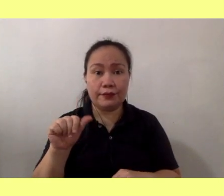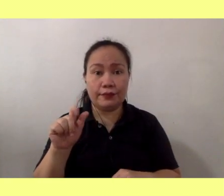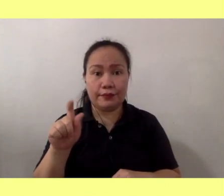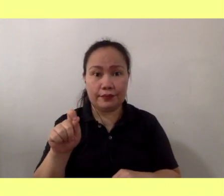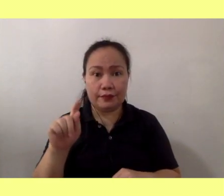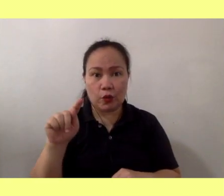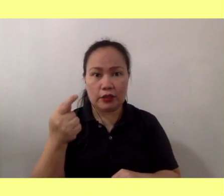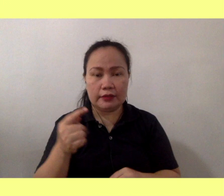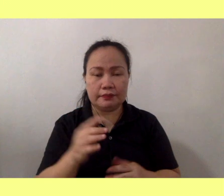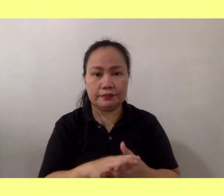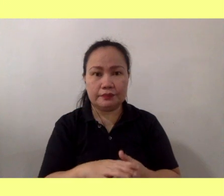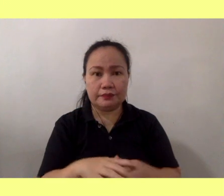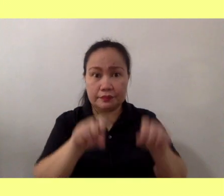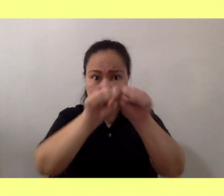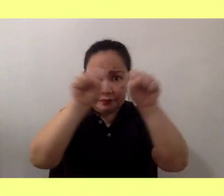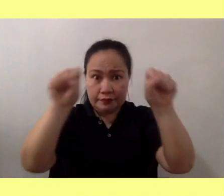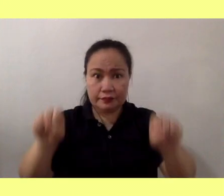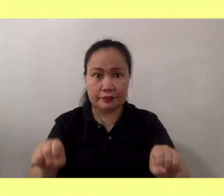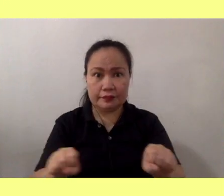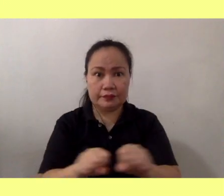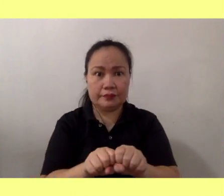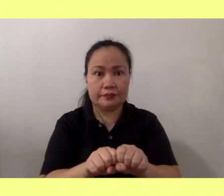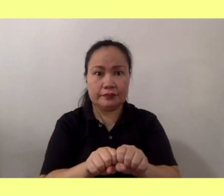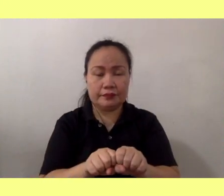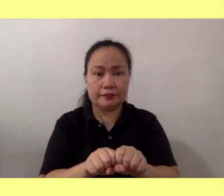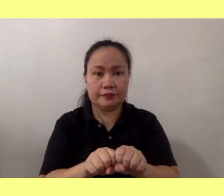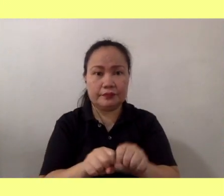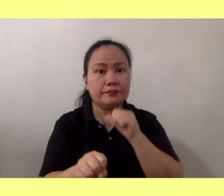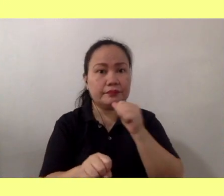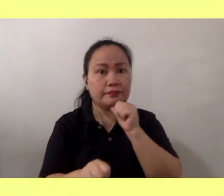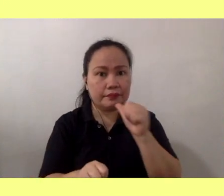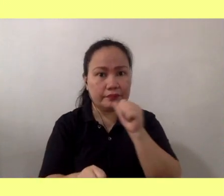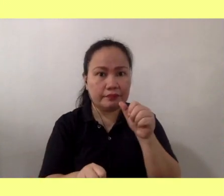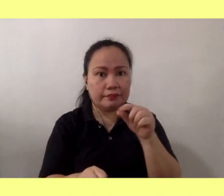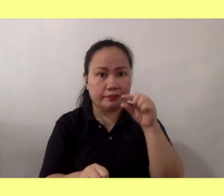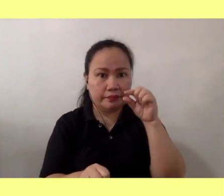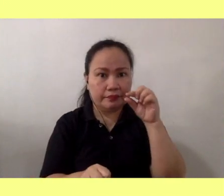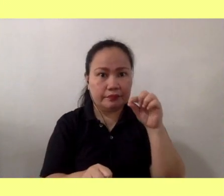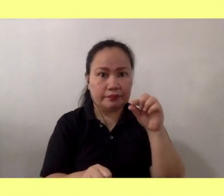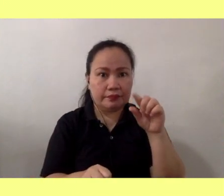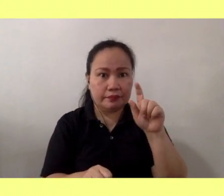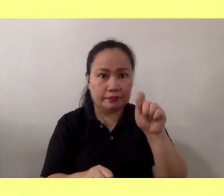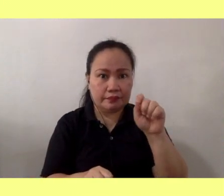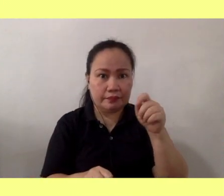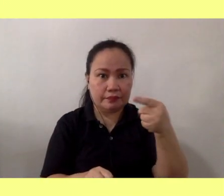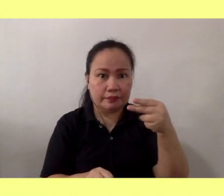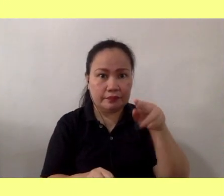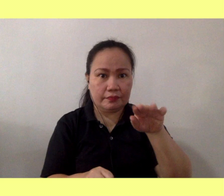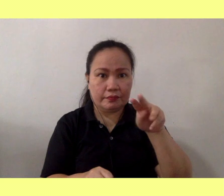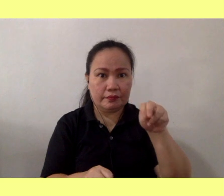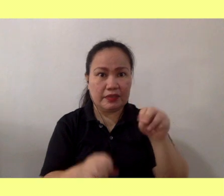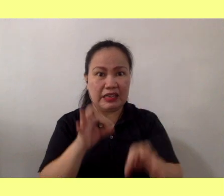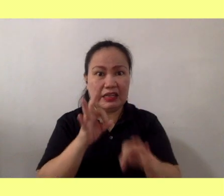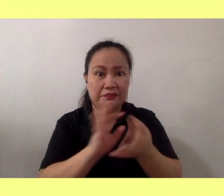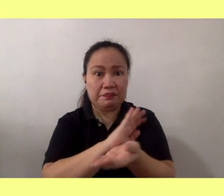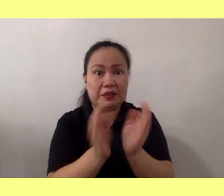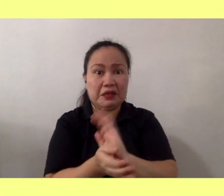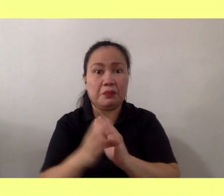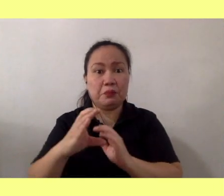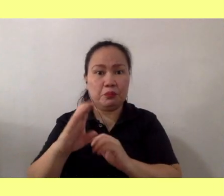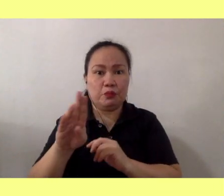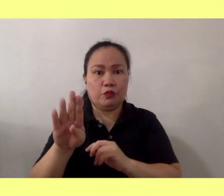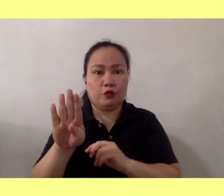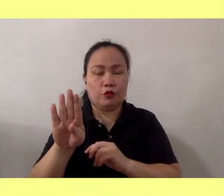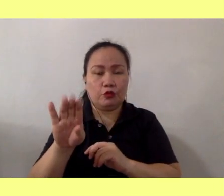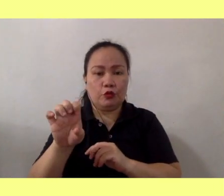ang square, kailan ba ang square hindi nagiging plane? Kapag naging cube na siya. Okay? Kapag 3D. So, kapag